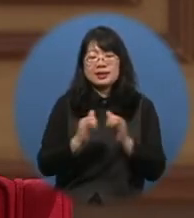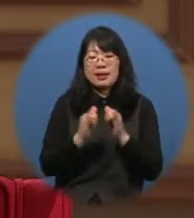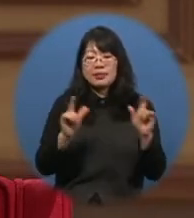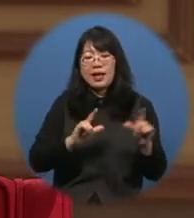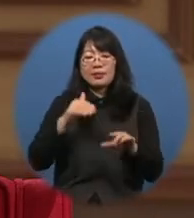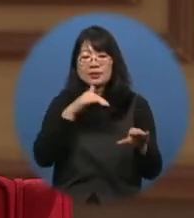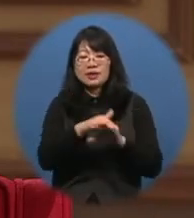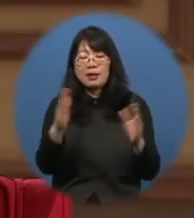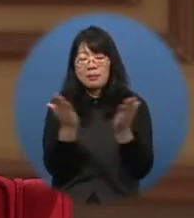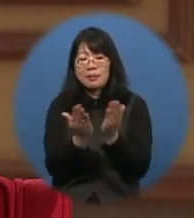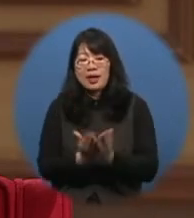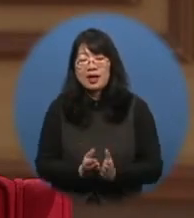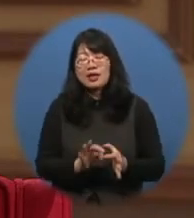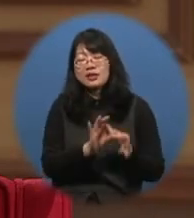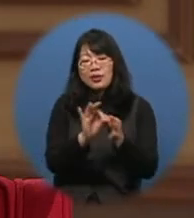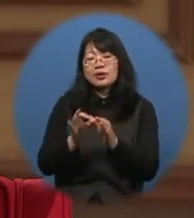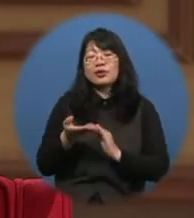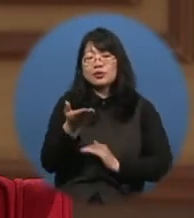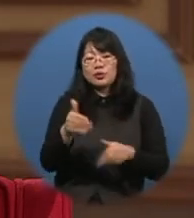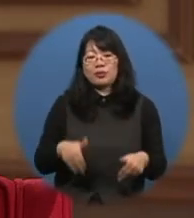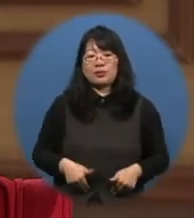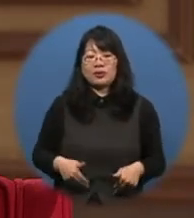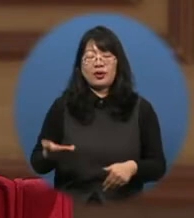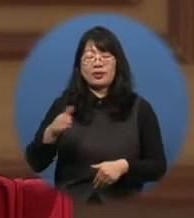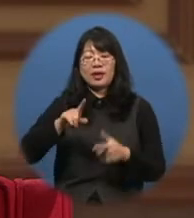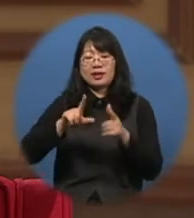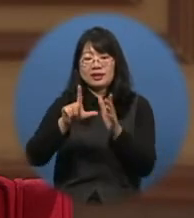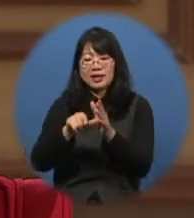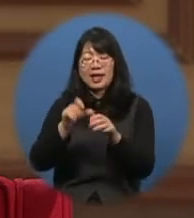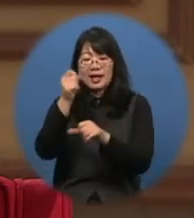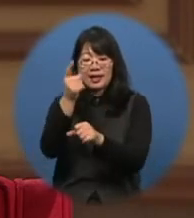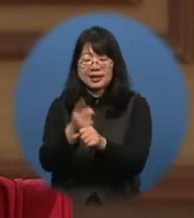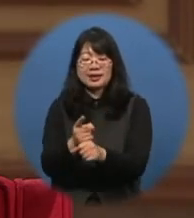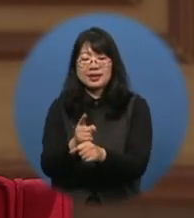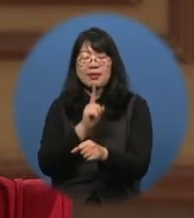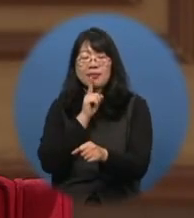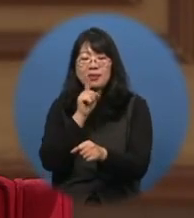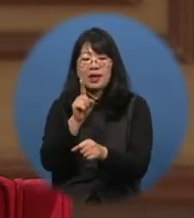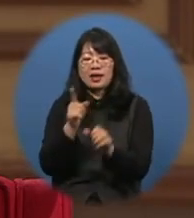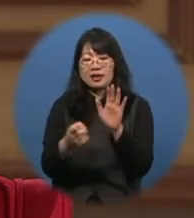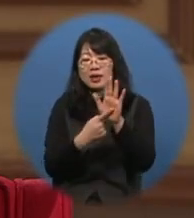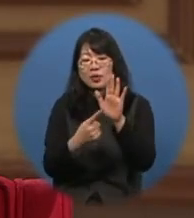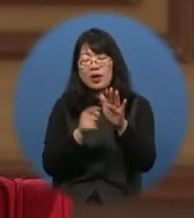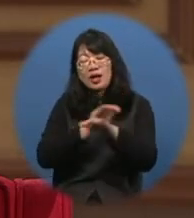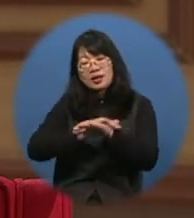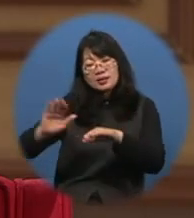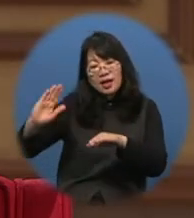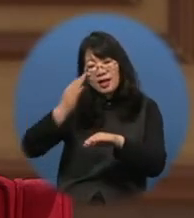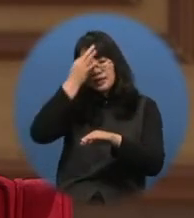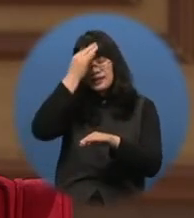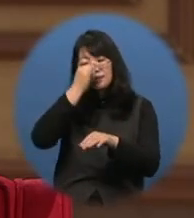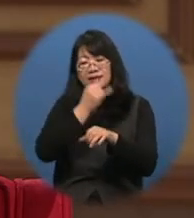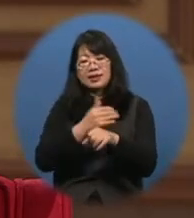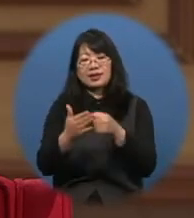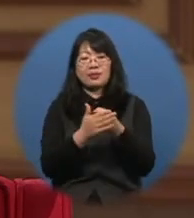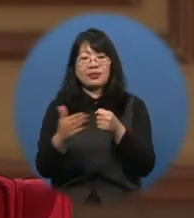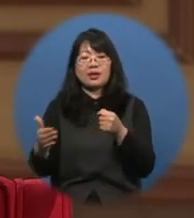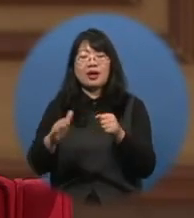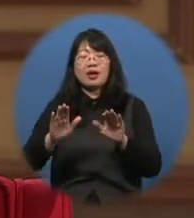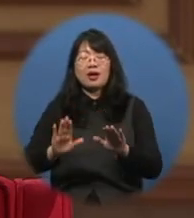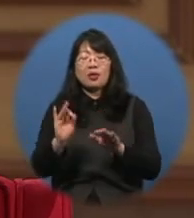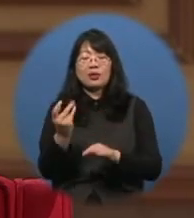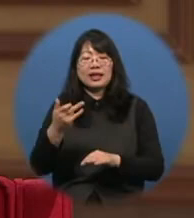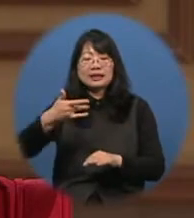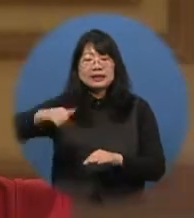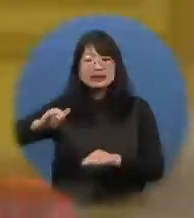스타일에 맞게 연결을 시켜줘야 되는데, 그때 이제 광고가 제대로 기능을 해가지고,